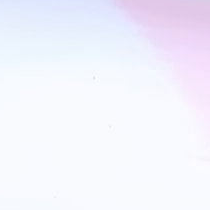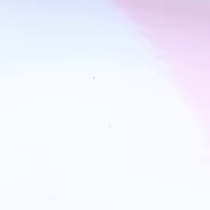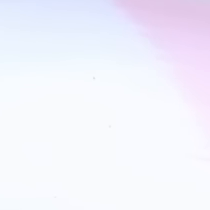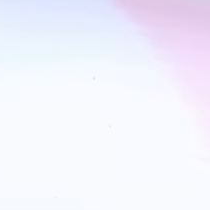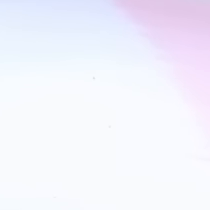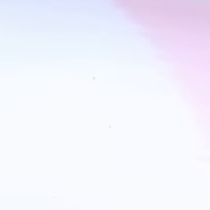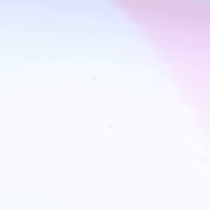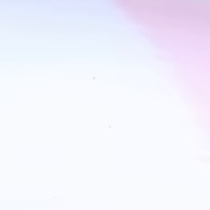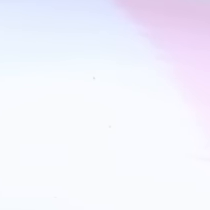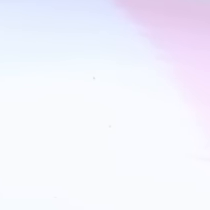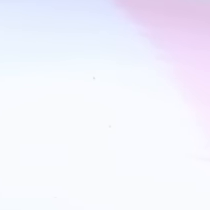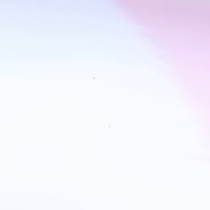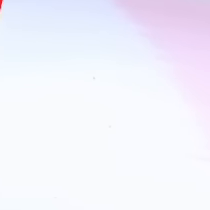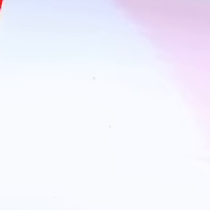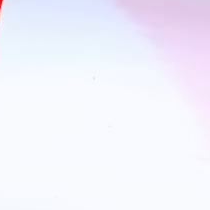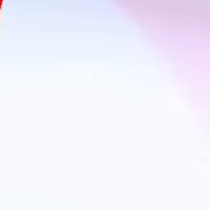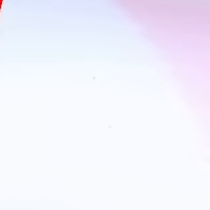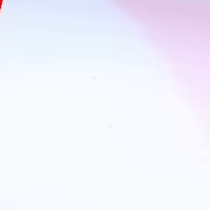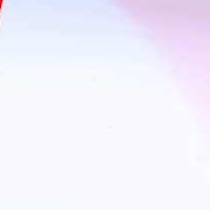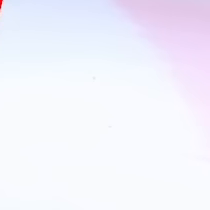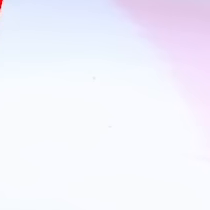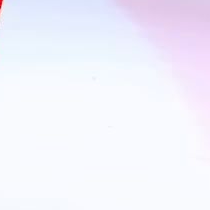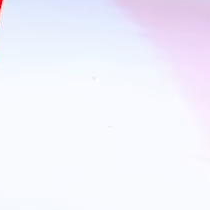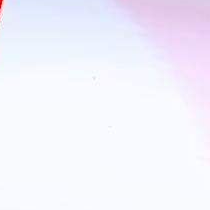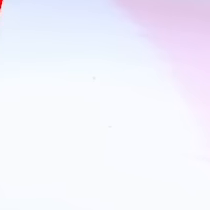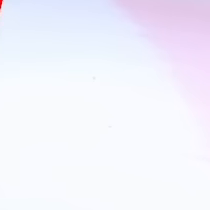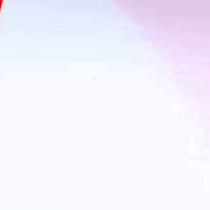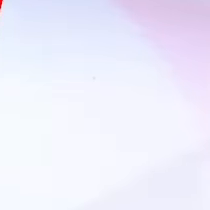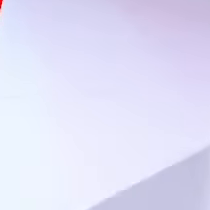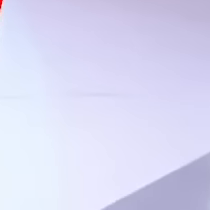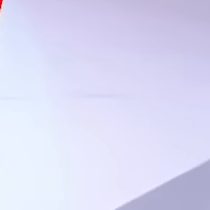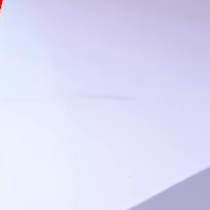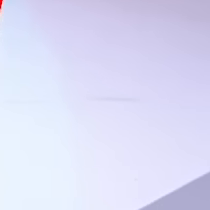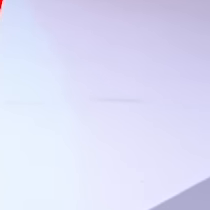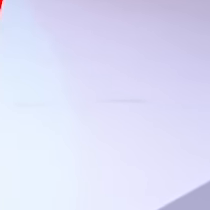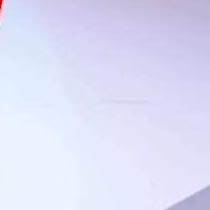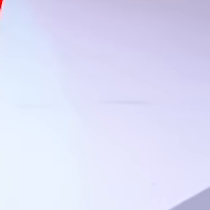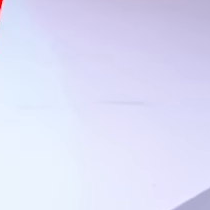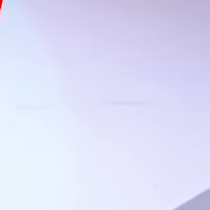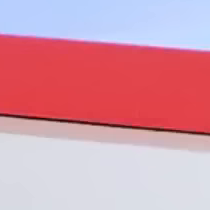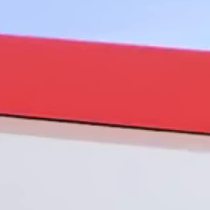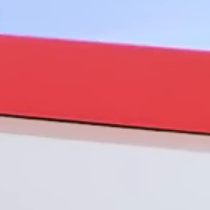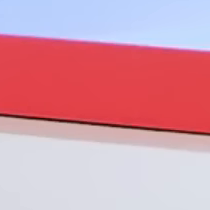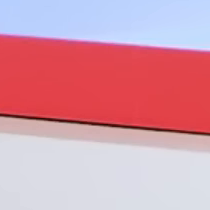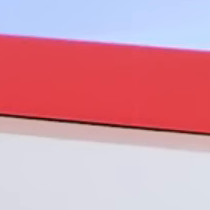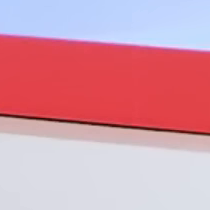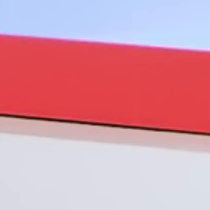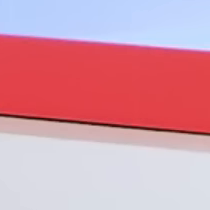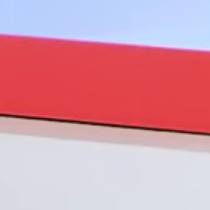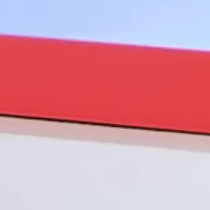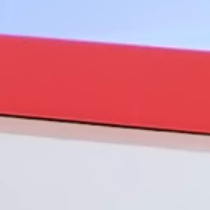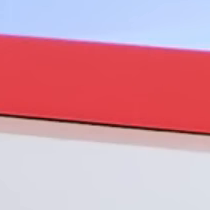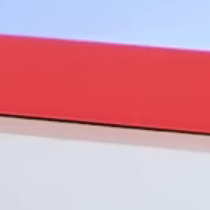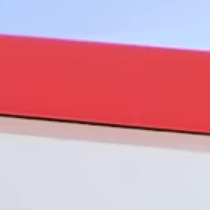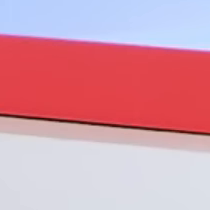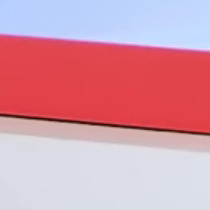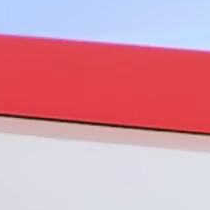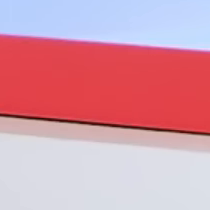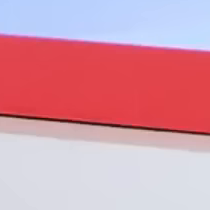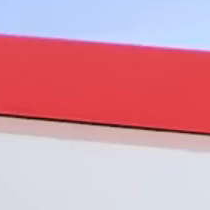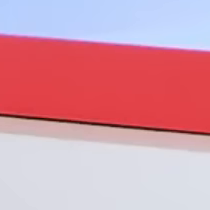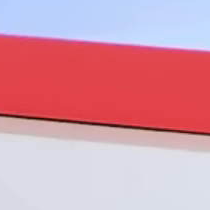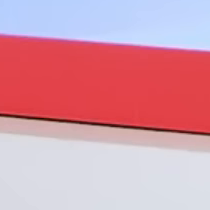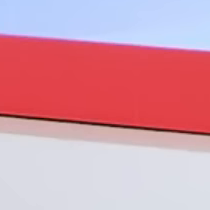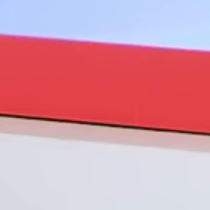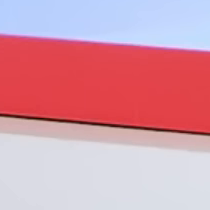Pulido. Mula sa GMA Integrated News, ang News Authority ng Pilipino. Mga kapuso, alamin ang State